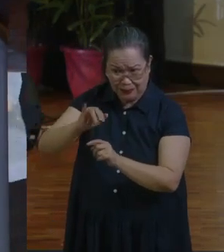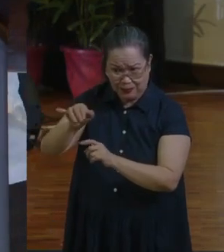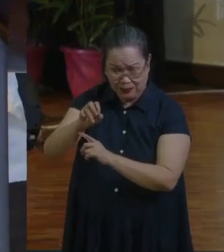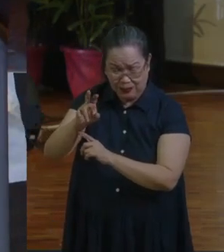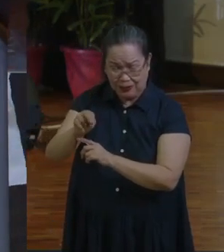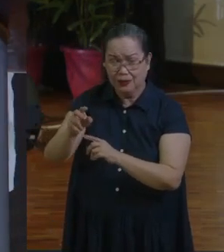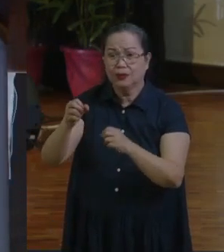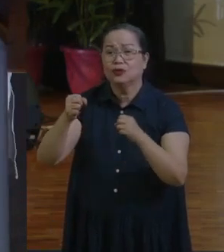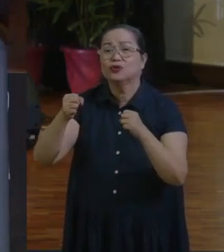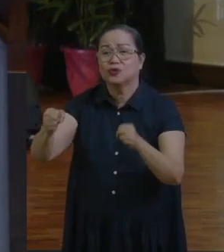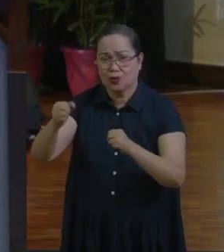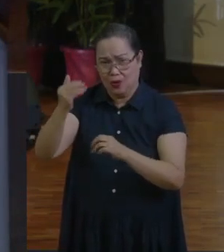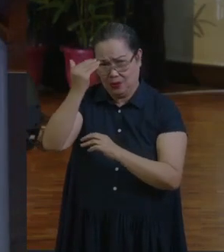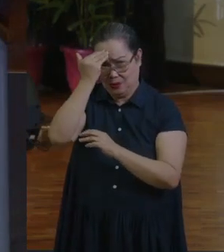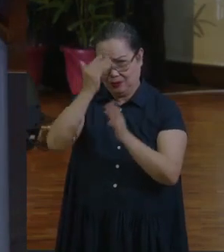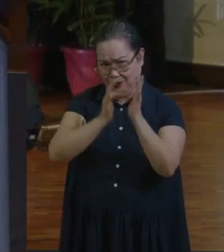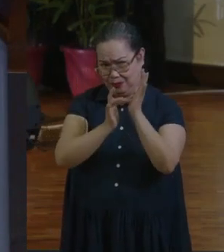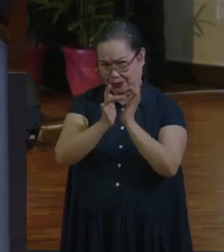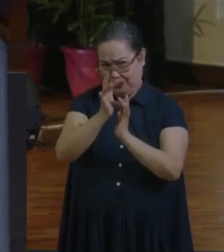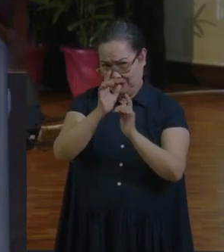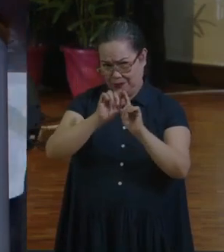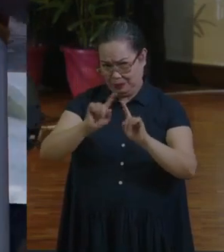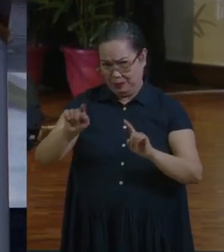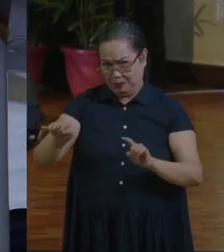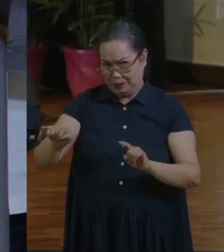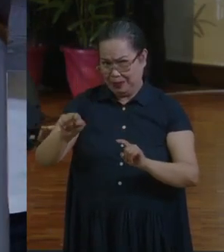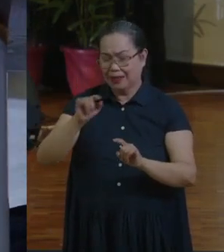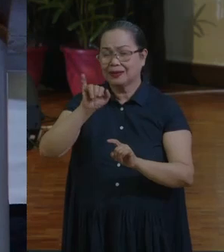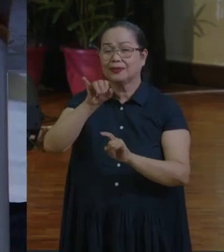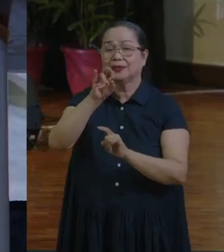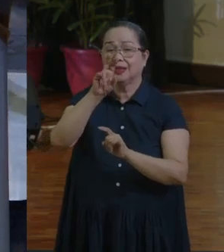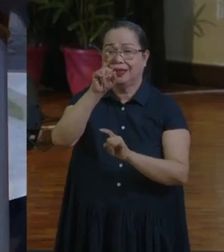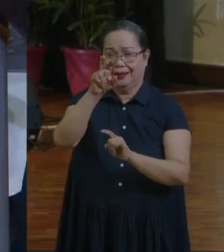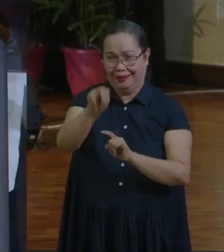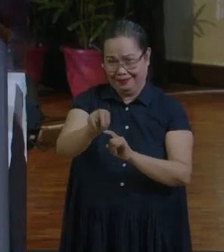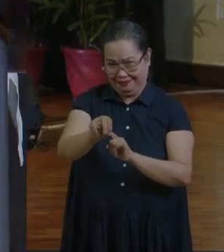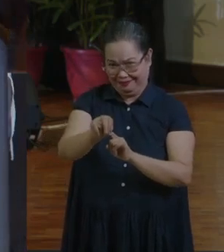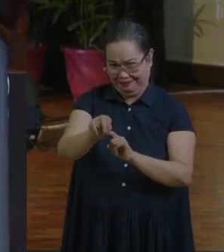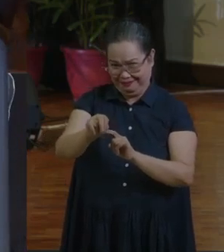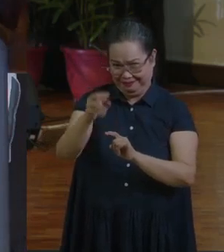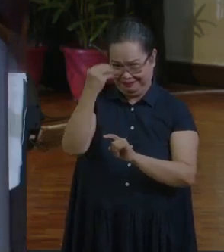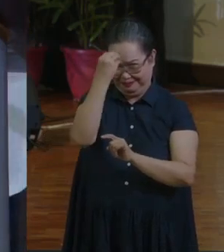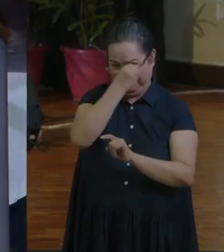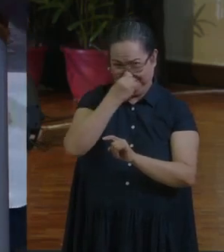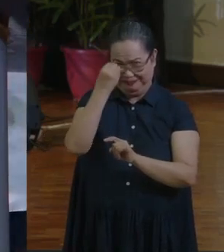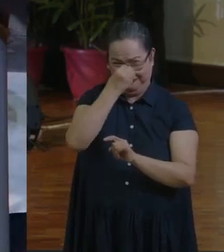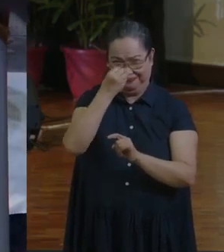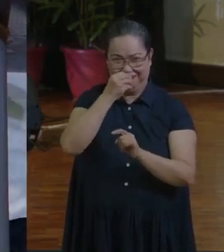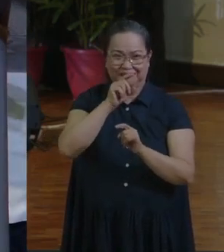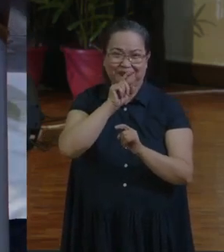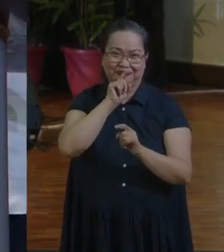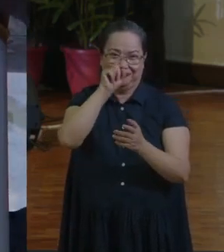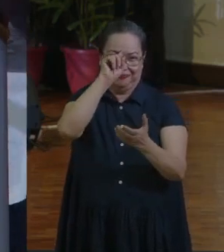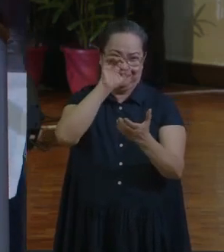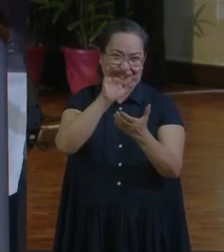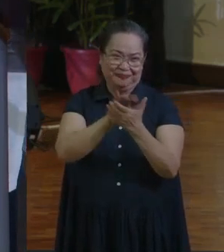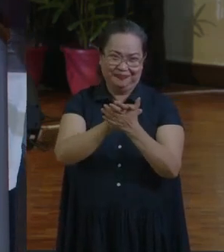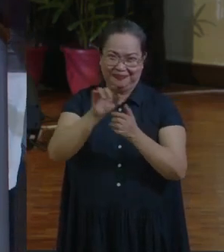Alam niyang matibay. Ganyan ang pagkakaalam niya sa pananampalataya ng lahat ng mananalig sa kanya.